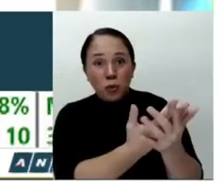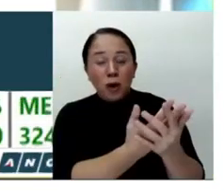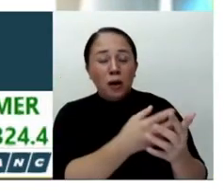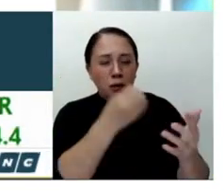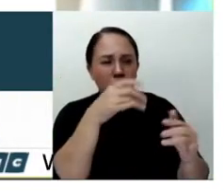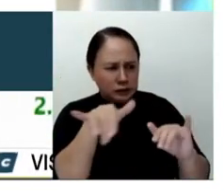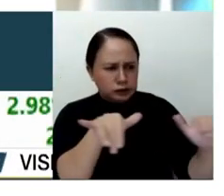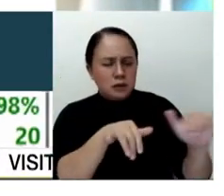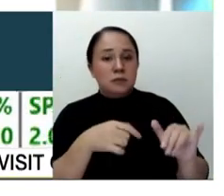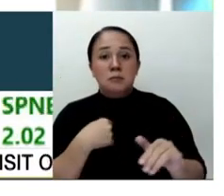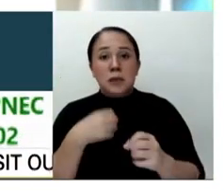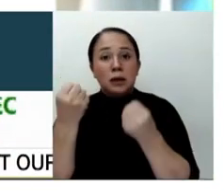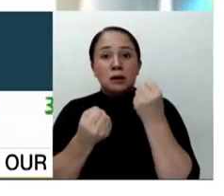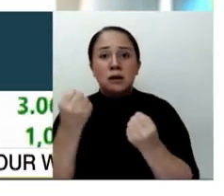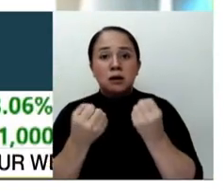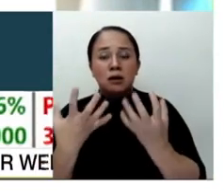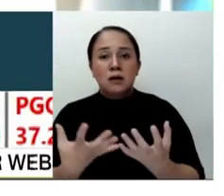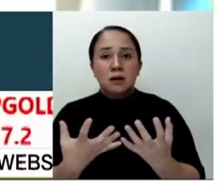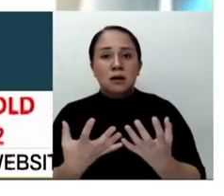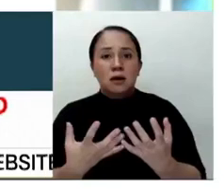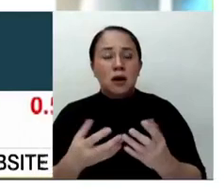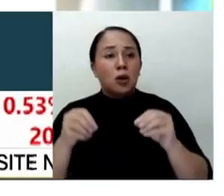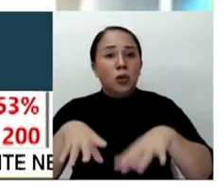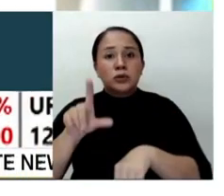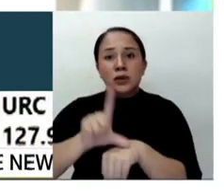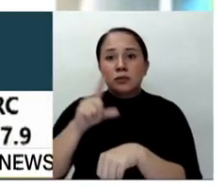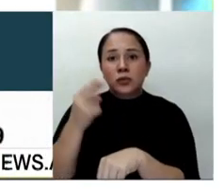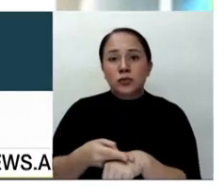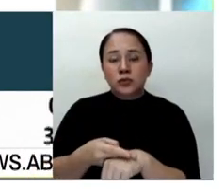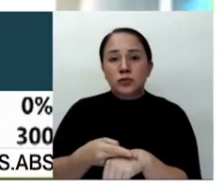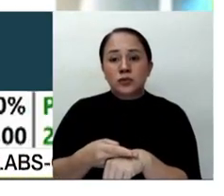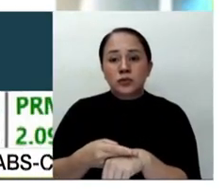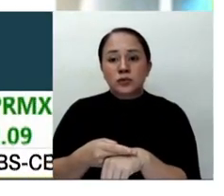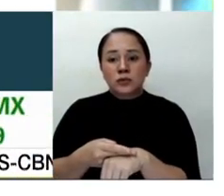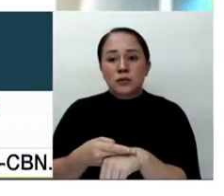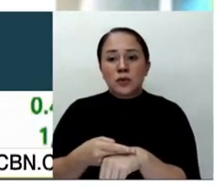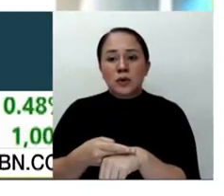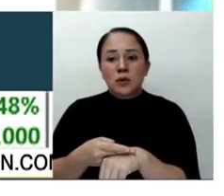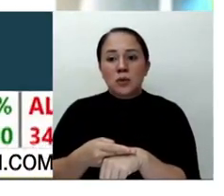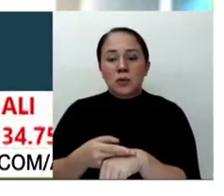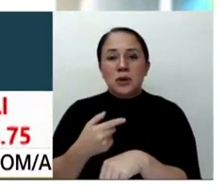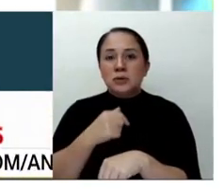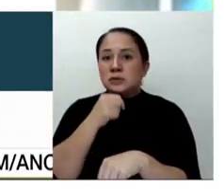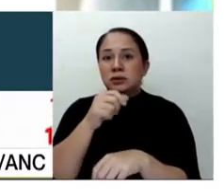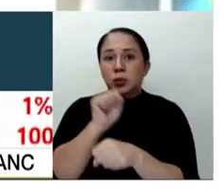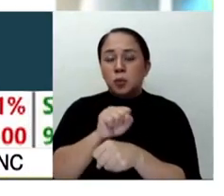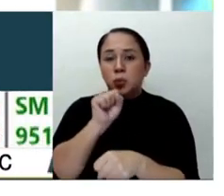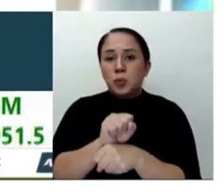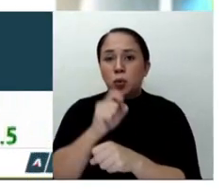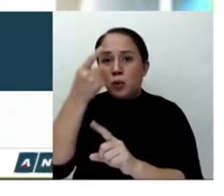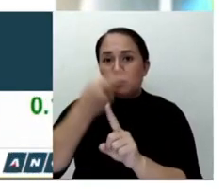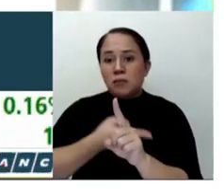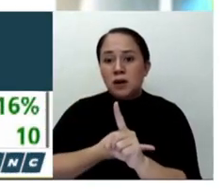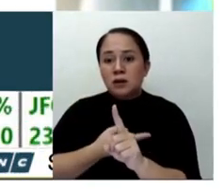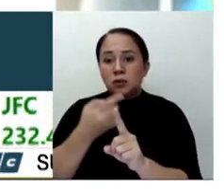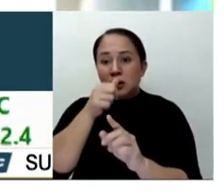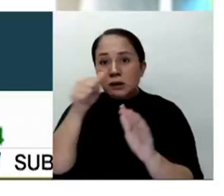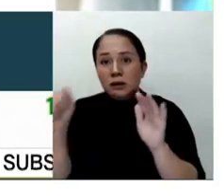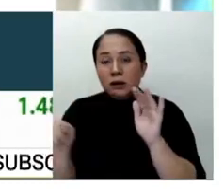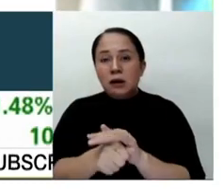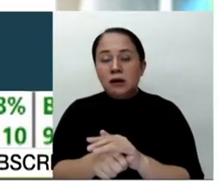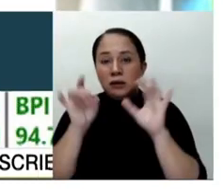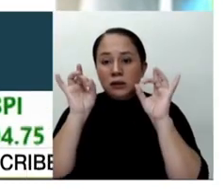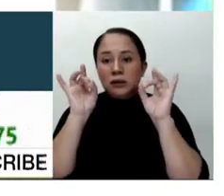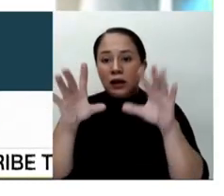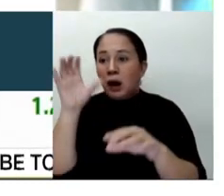truck driver, nawala siya nahanap buhay. Hindi nakapagtrabaho ng isang buwan kasi nagtago. Kasi tinitreten siya,